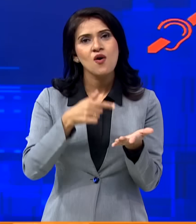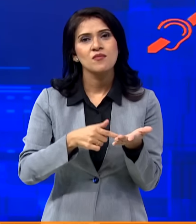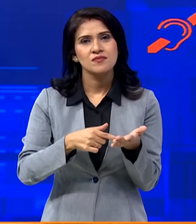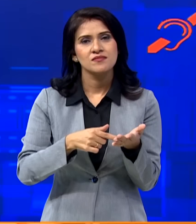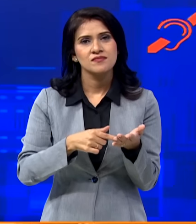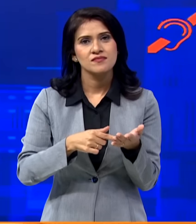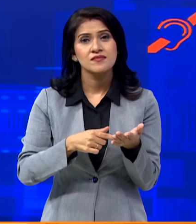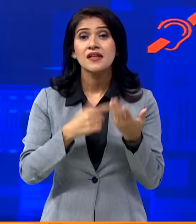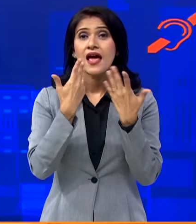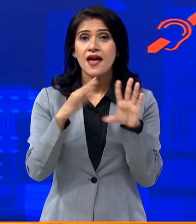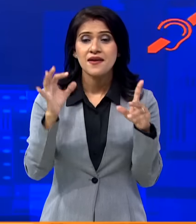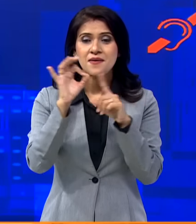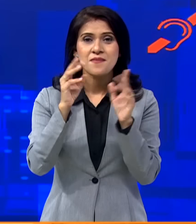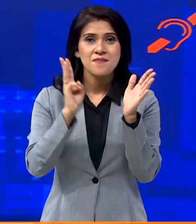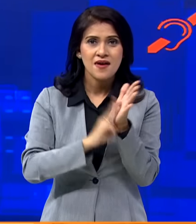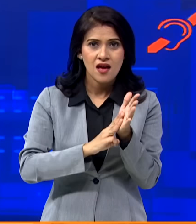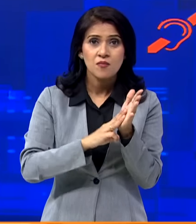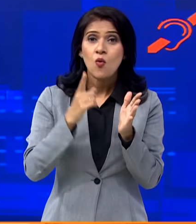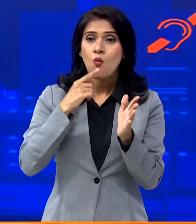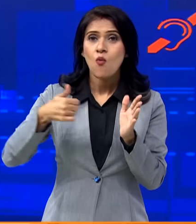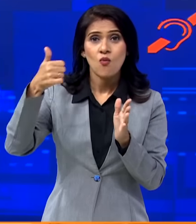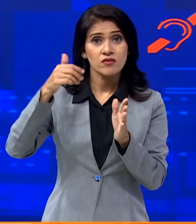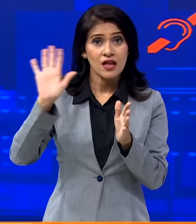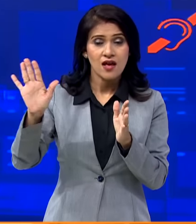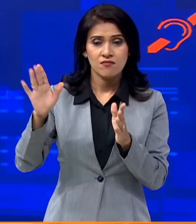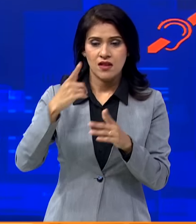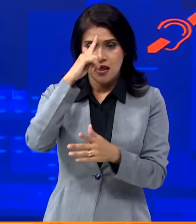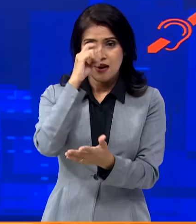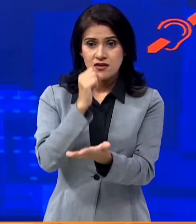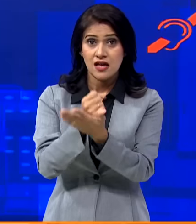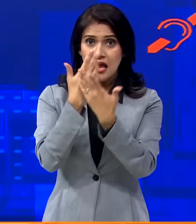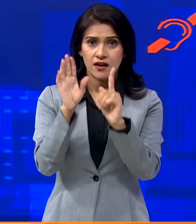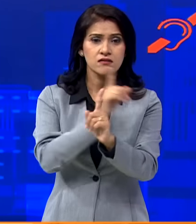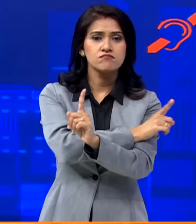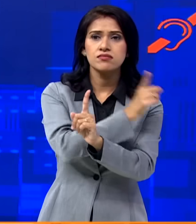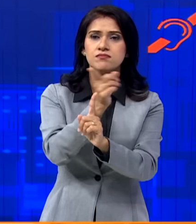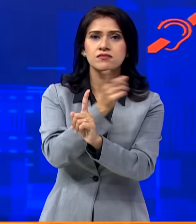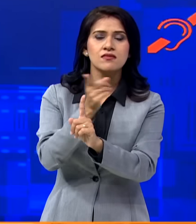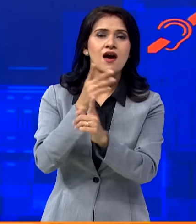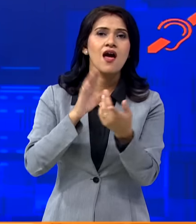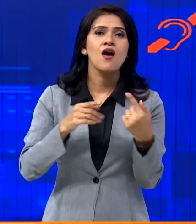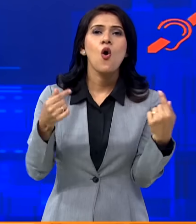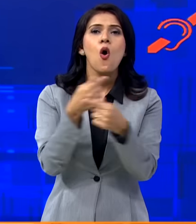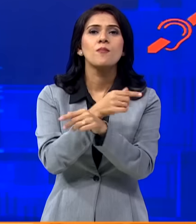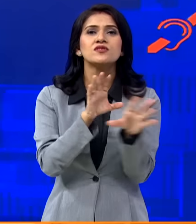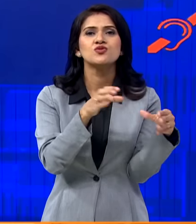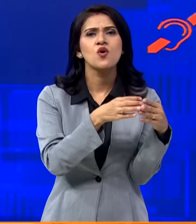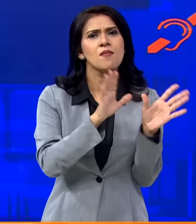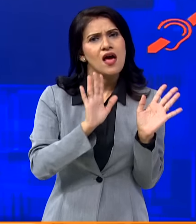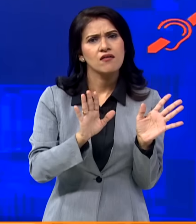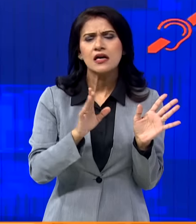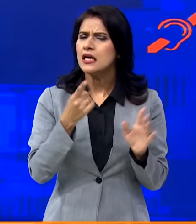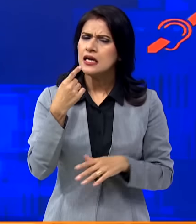इस देश में जितने प्रधानमंत्री हुए उनके फैसलों की आलोचना हुई है और होनी चाहिए समीक्षा हुई है